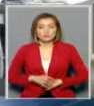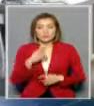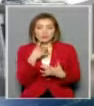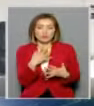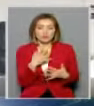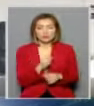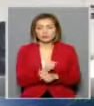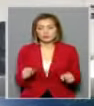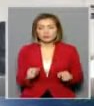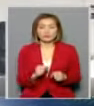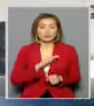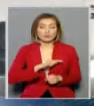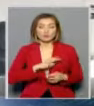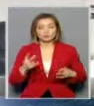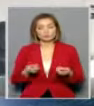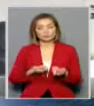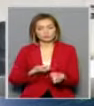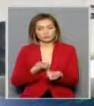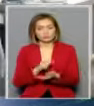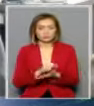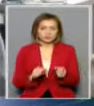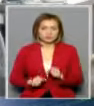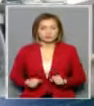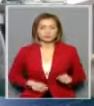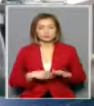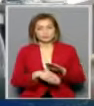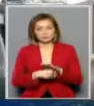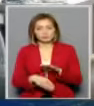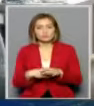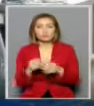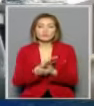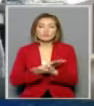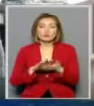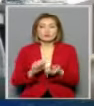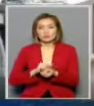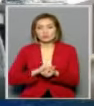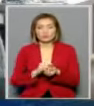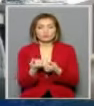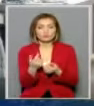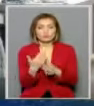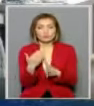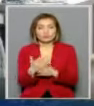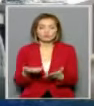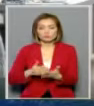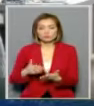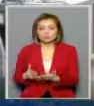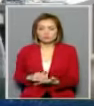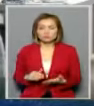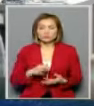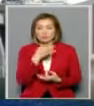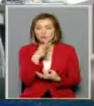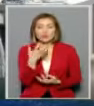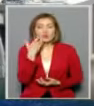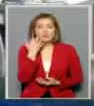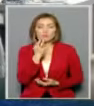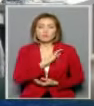плохой работы, если тебе не хватает средств на жизнь, то что постыдного в том, чтобы пойти и помыть где-то полы? Нужно браться за любую